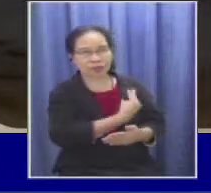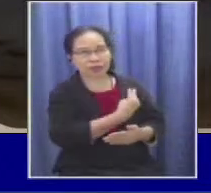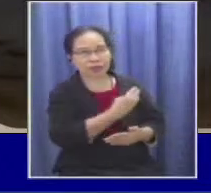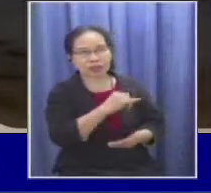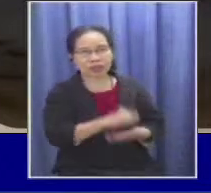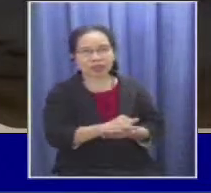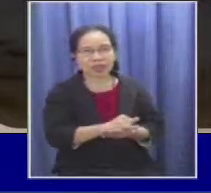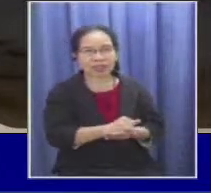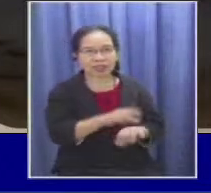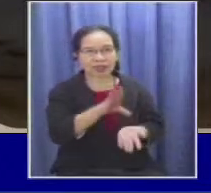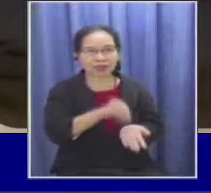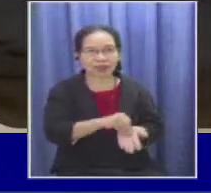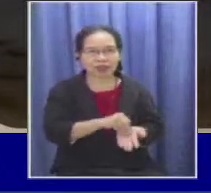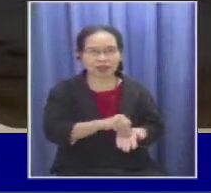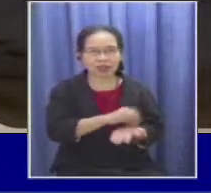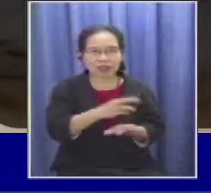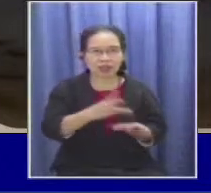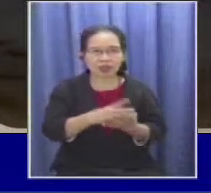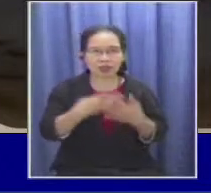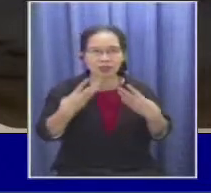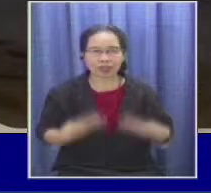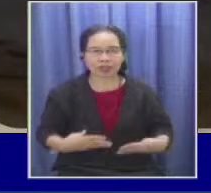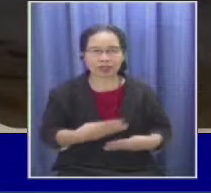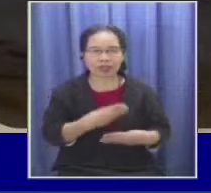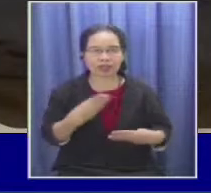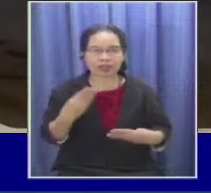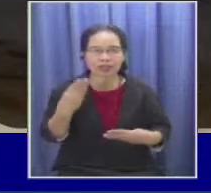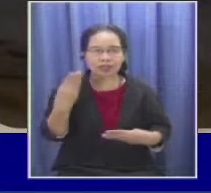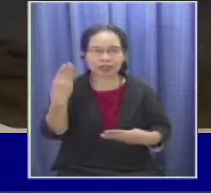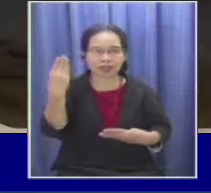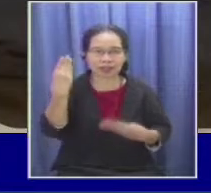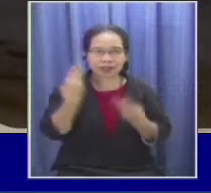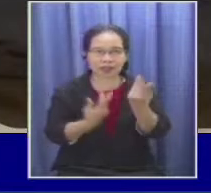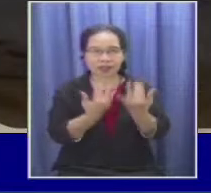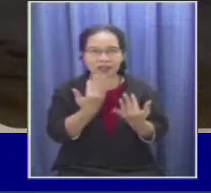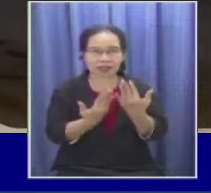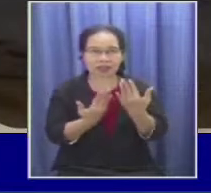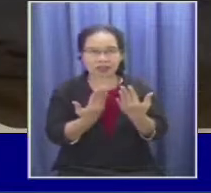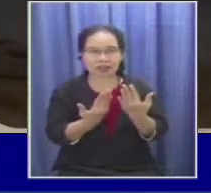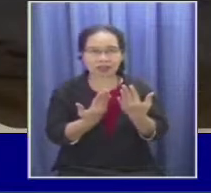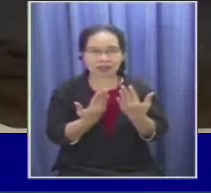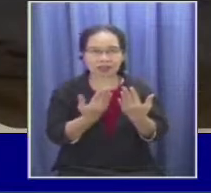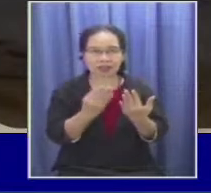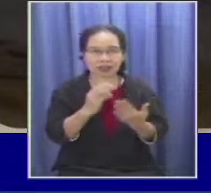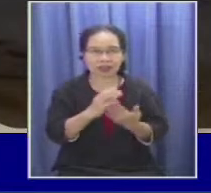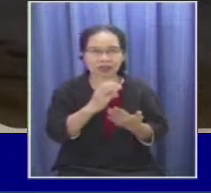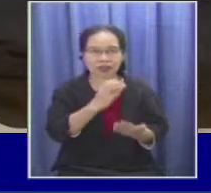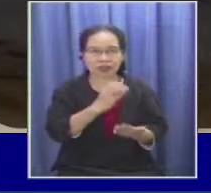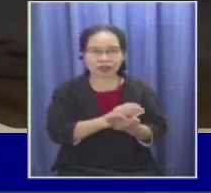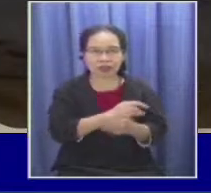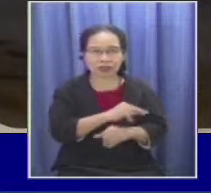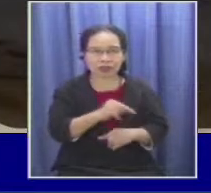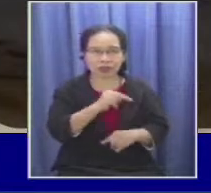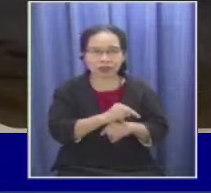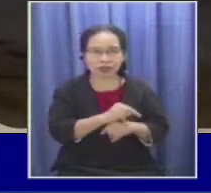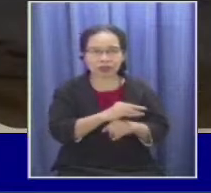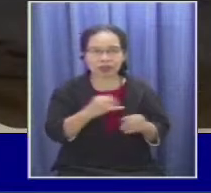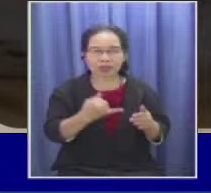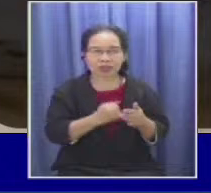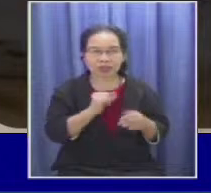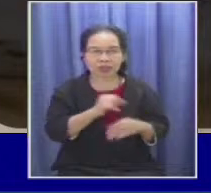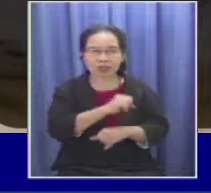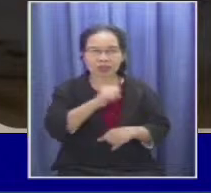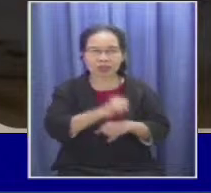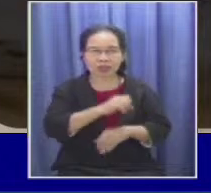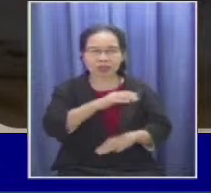Anthony eden kekanya kekani pedua nyina na so enkwanchimi ya etwa fria wo mu no